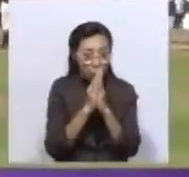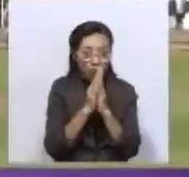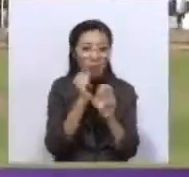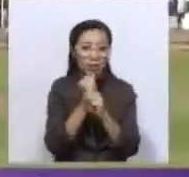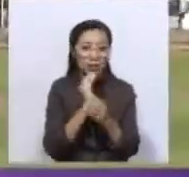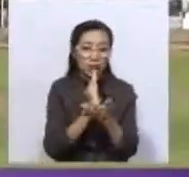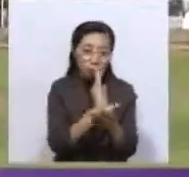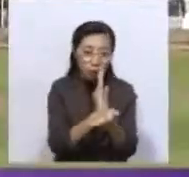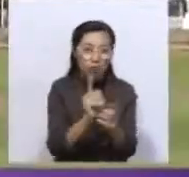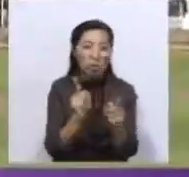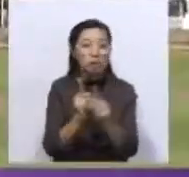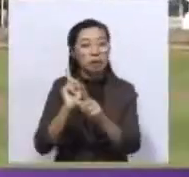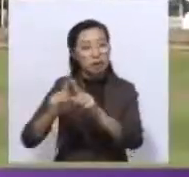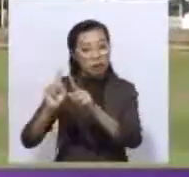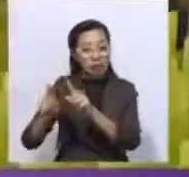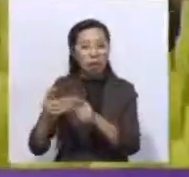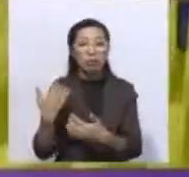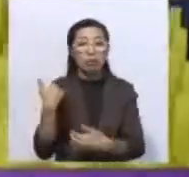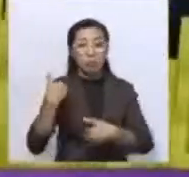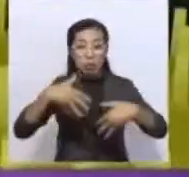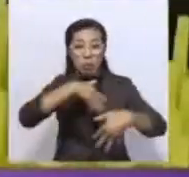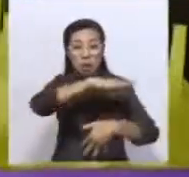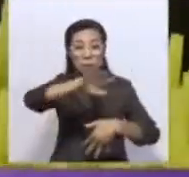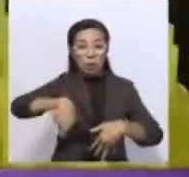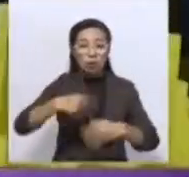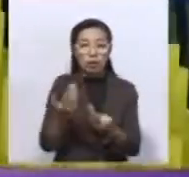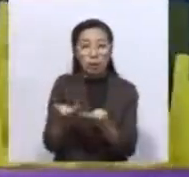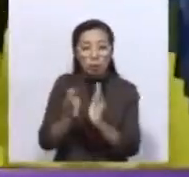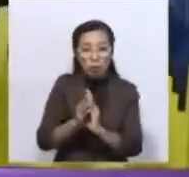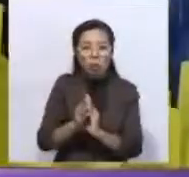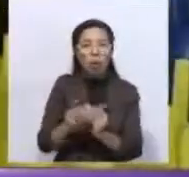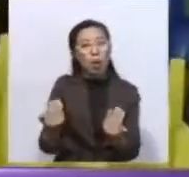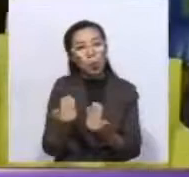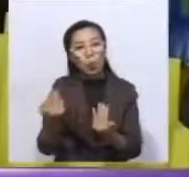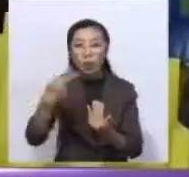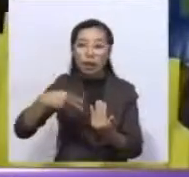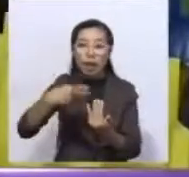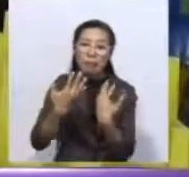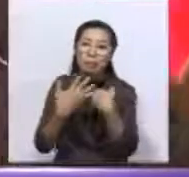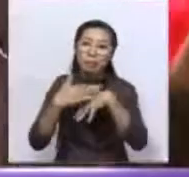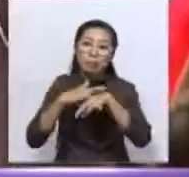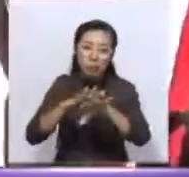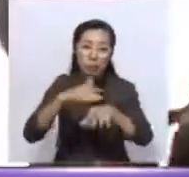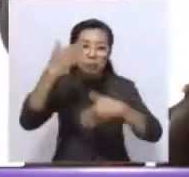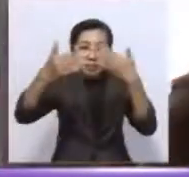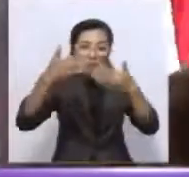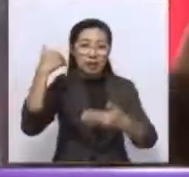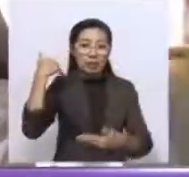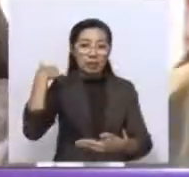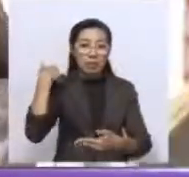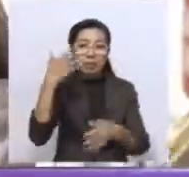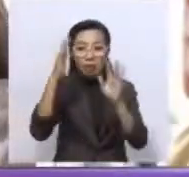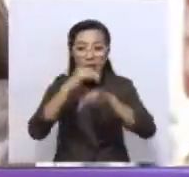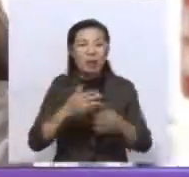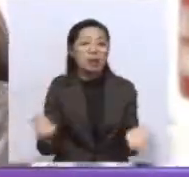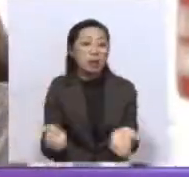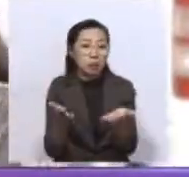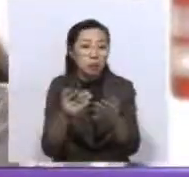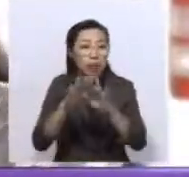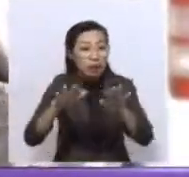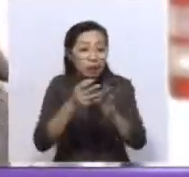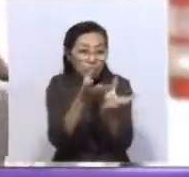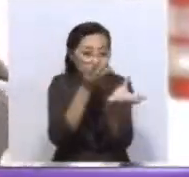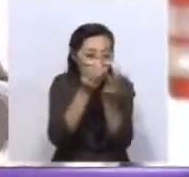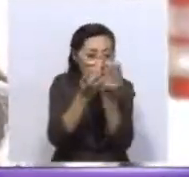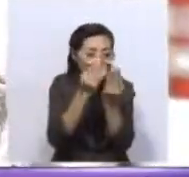พระประธานใหญ่ซึ่งพุทธศาสนิกชนต่างพาครอบครัวและบุตรหลานนะคะเข้าร่วมงานอย่างคึกคักเพื่อเป็นการกระตุ้นการเรียนรู้และห่วงแหน